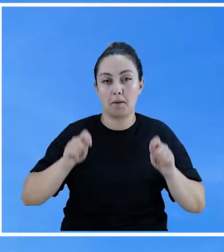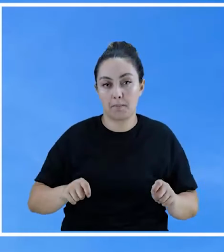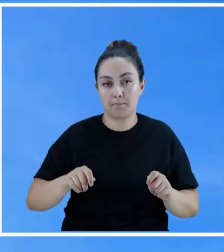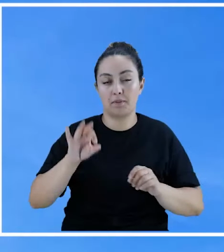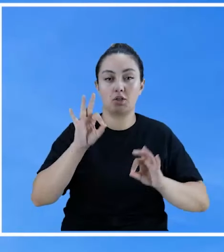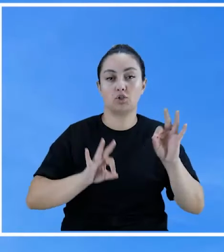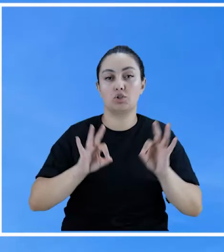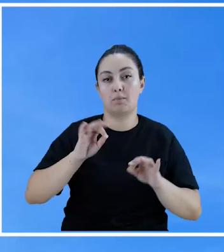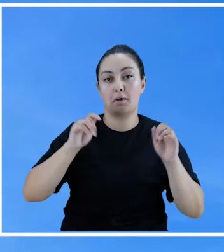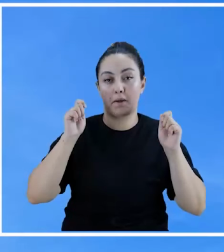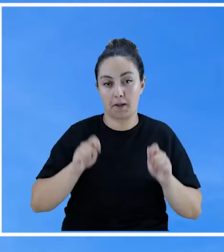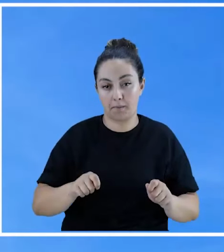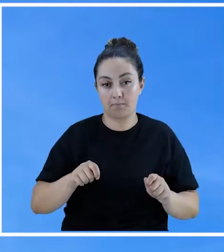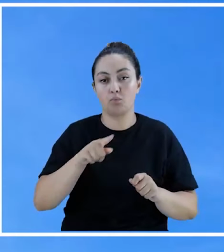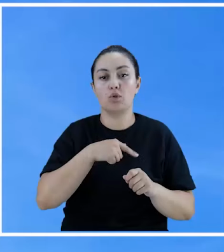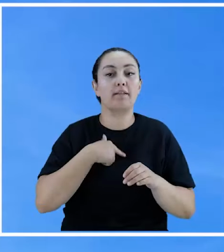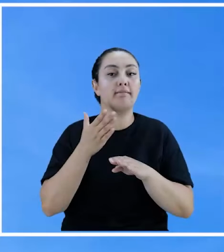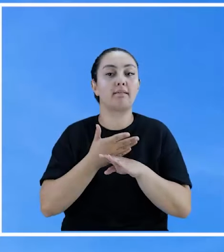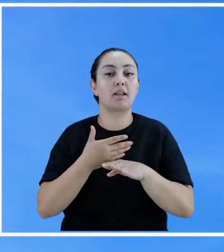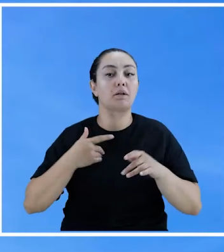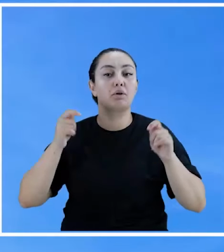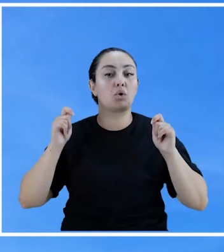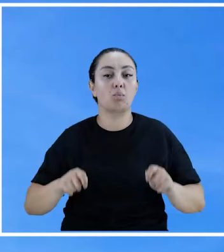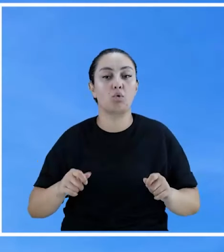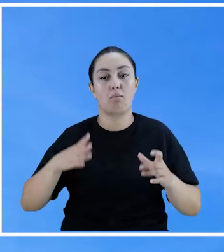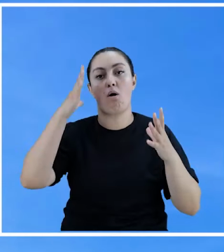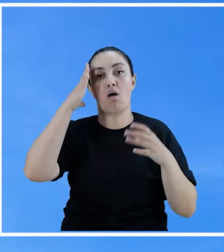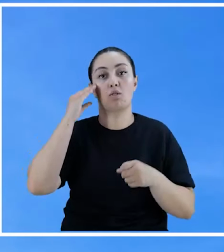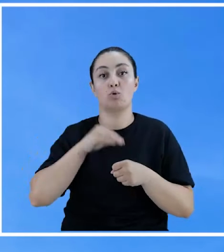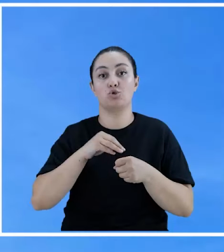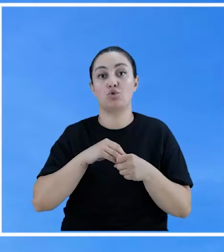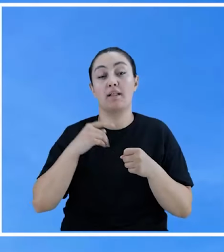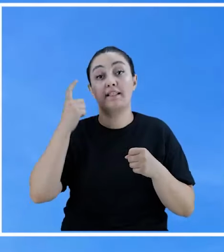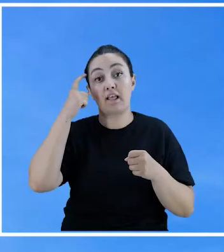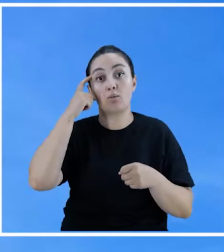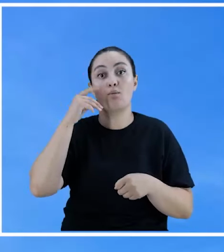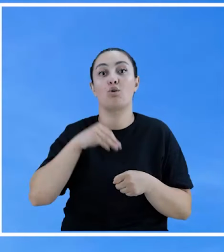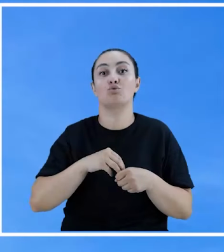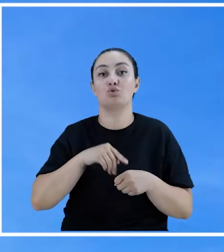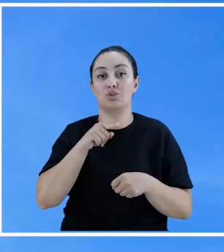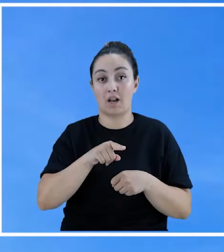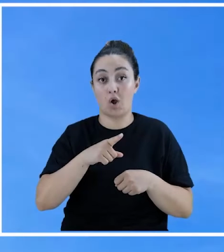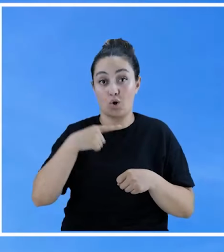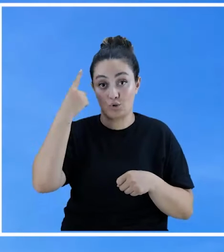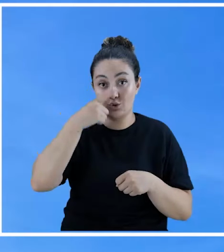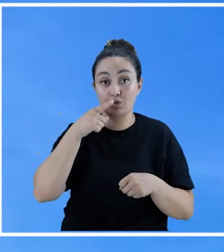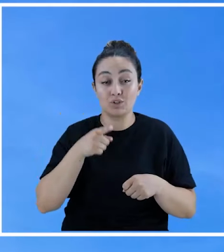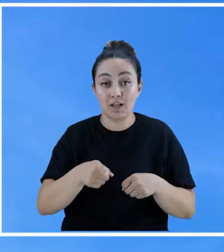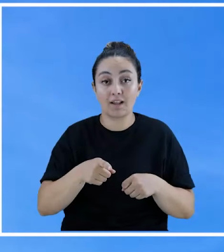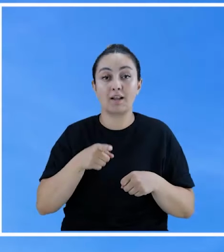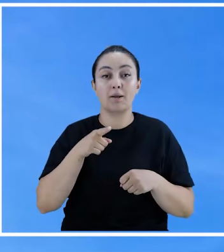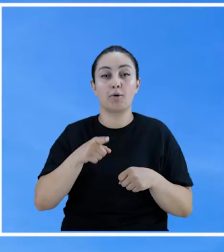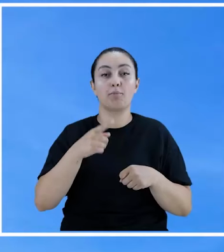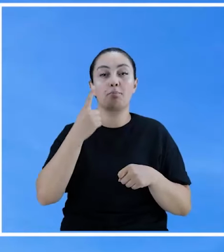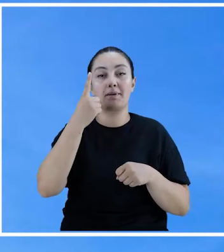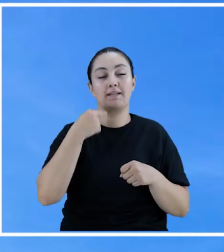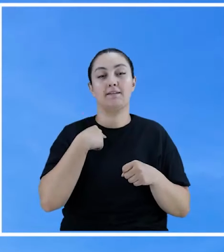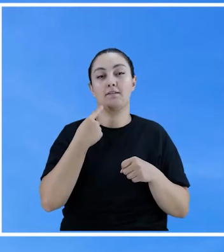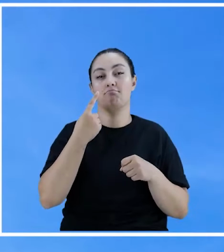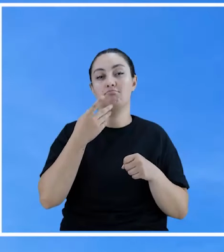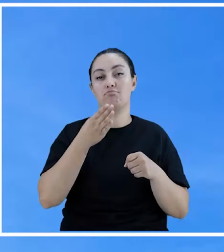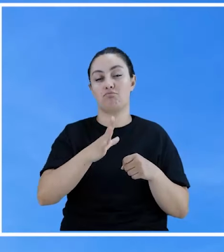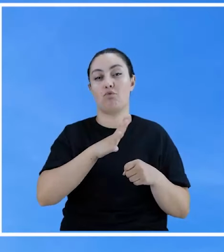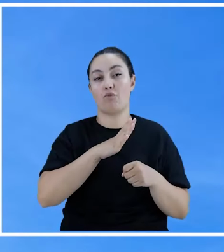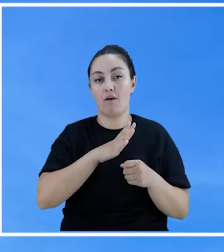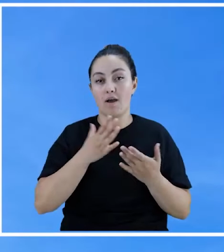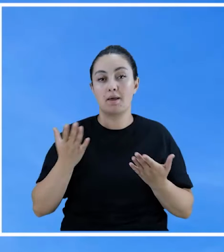yapmak, inceleme yapmak demektir. Biz bunu neden yapıyoruz? Anlamak için, tanımak için yapıyoruz. Dolayısıyla fakat şöyle bir handikapımız var